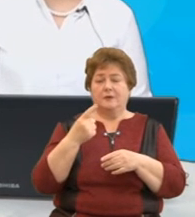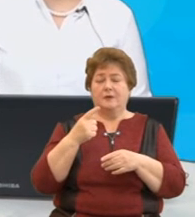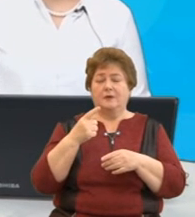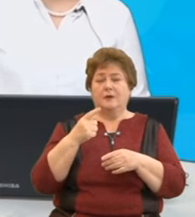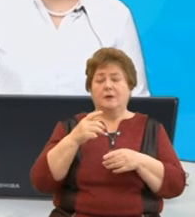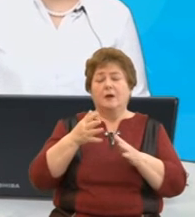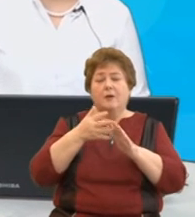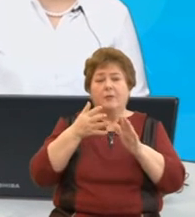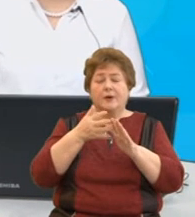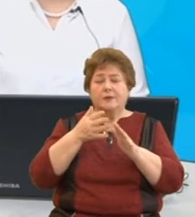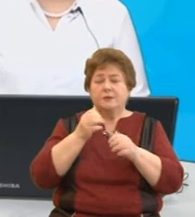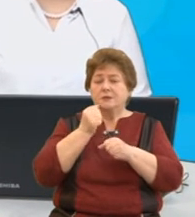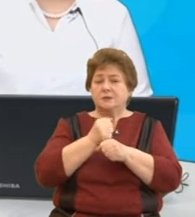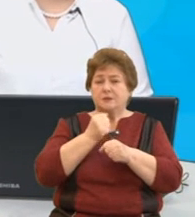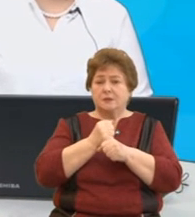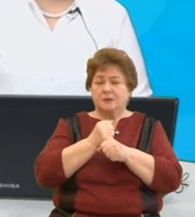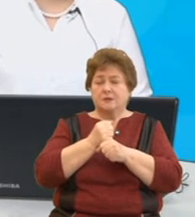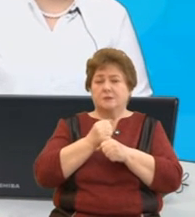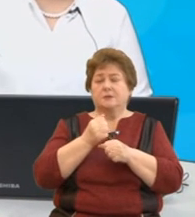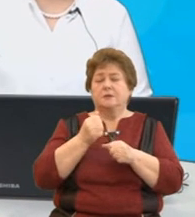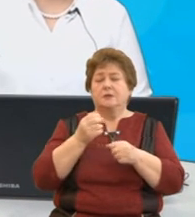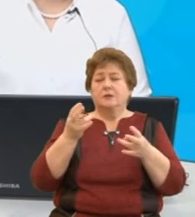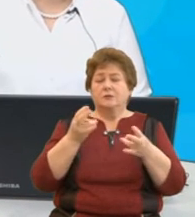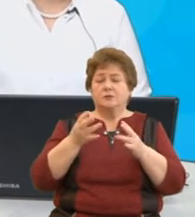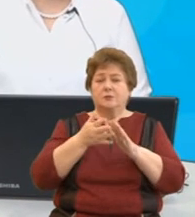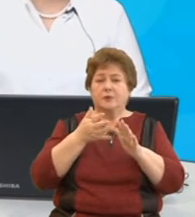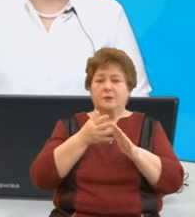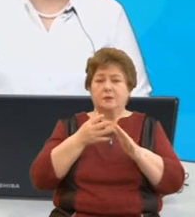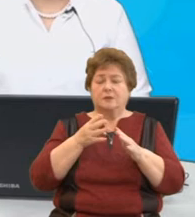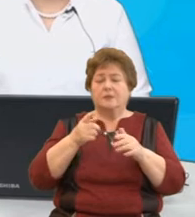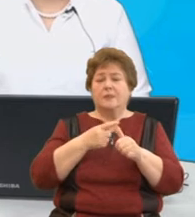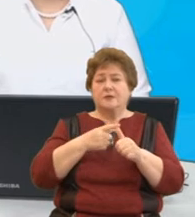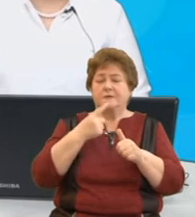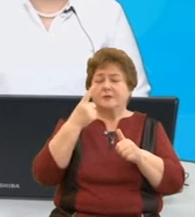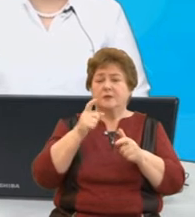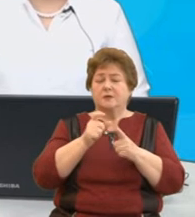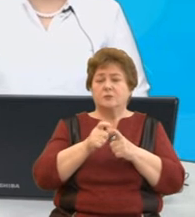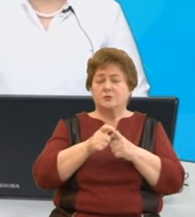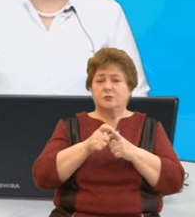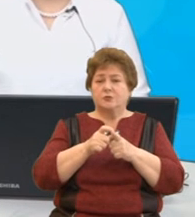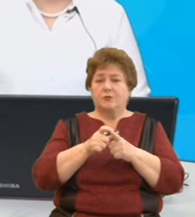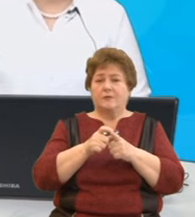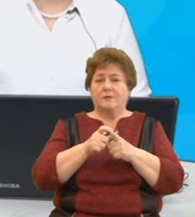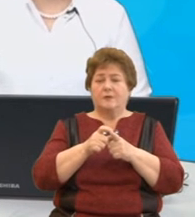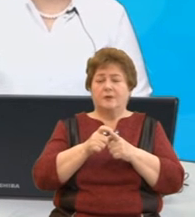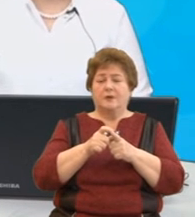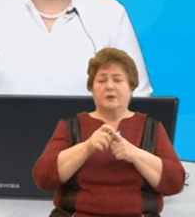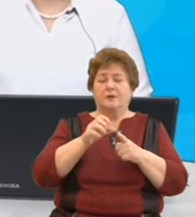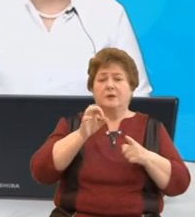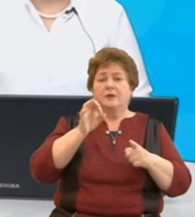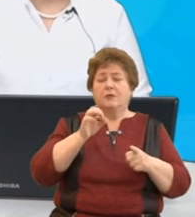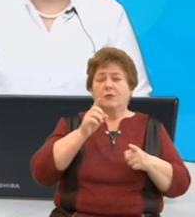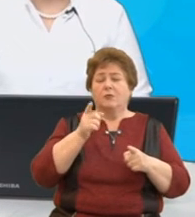растолковать сделать понятным то есть назвать одним словом это можно объяснить